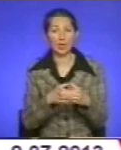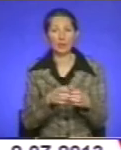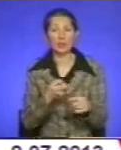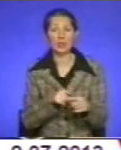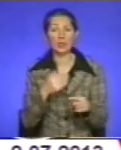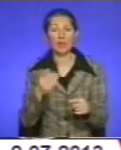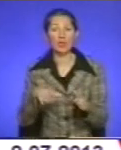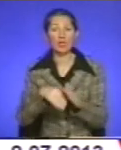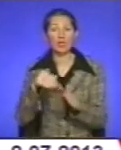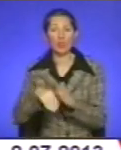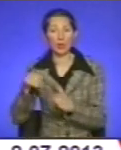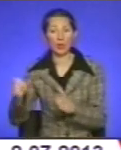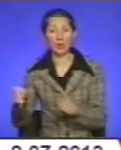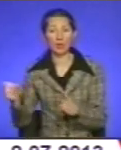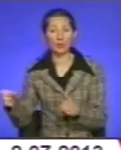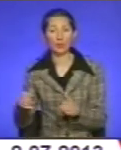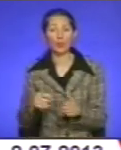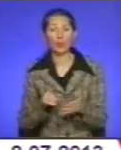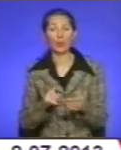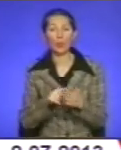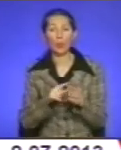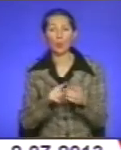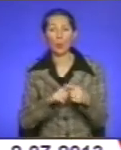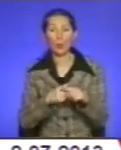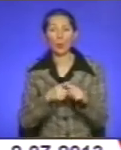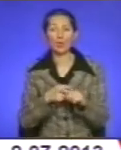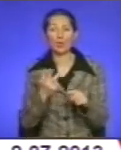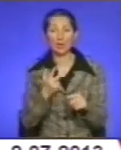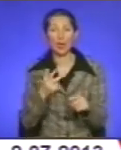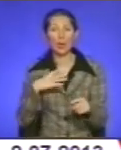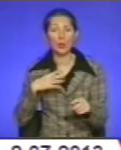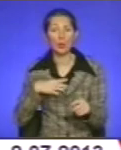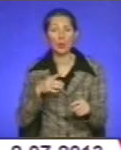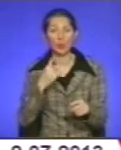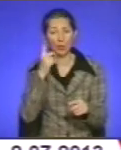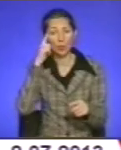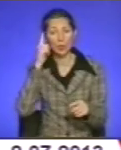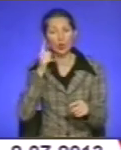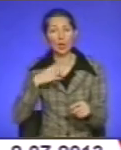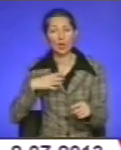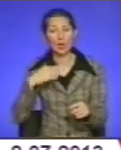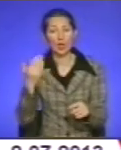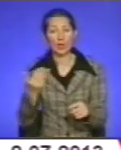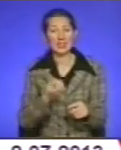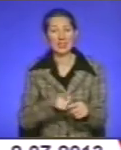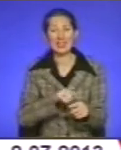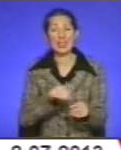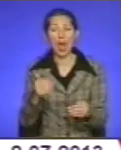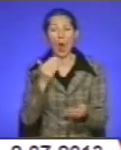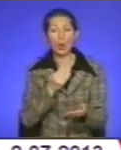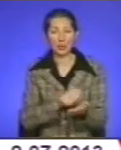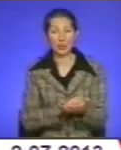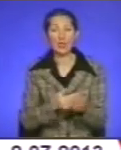подумайте, що чекає вас, тому що це не остання каденція виборів депутатів обласної ради.